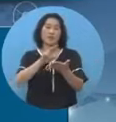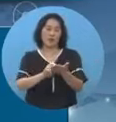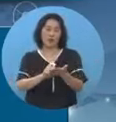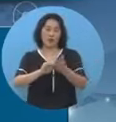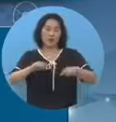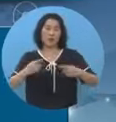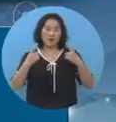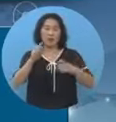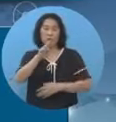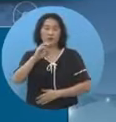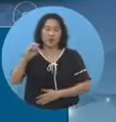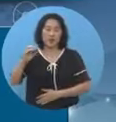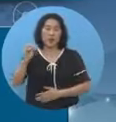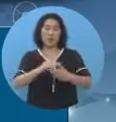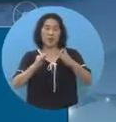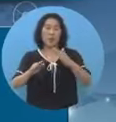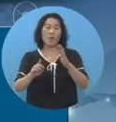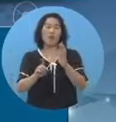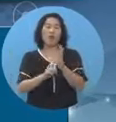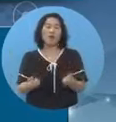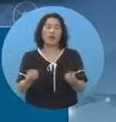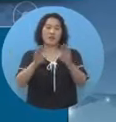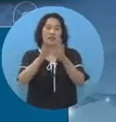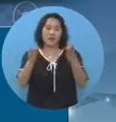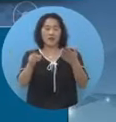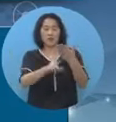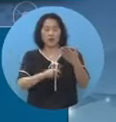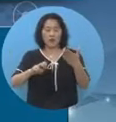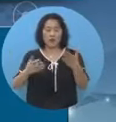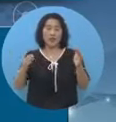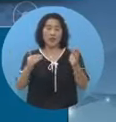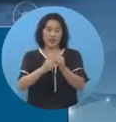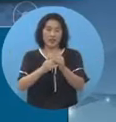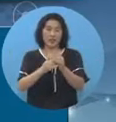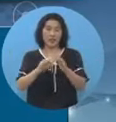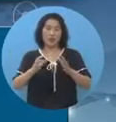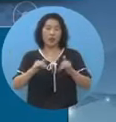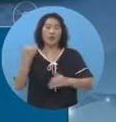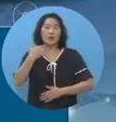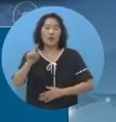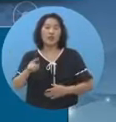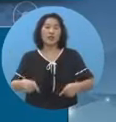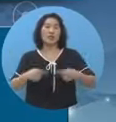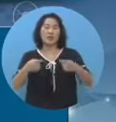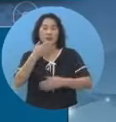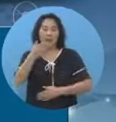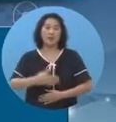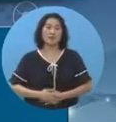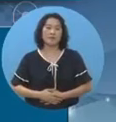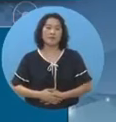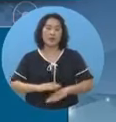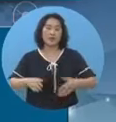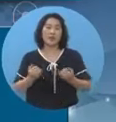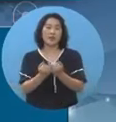주제로 전남여행 UCC 공모전을 엽니다. 공모기간은 9월 29일까지이고 국민 누구나 참여할 수 있습니다.